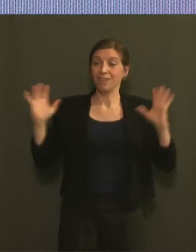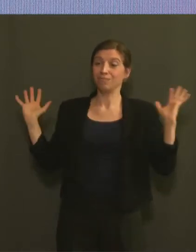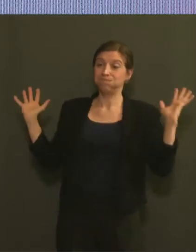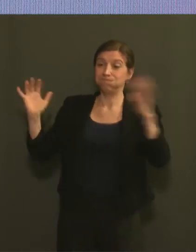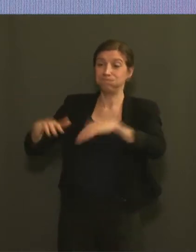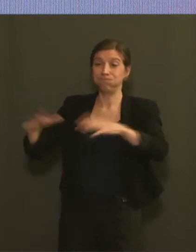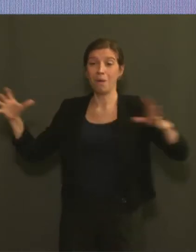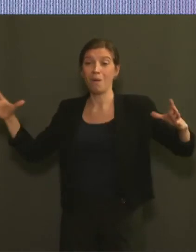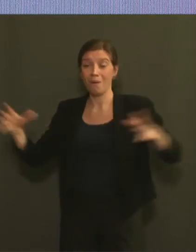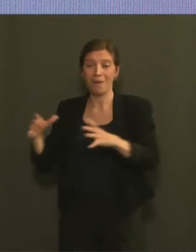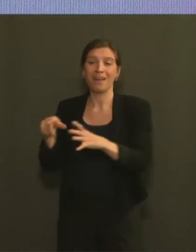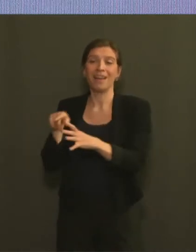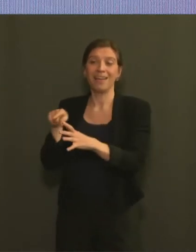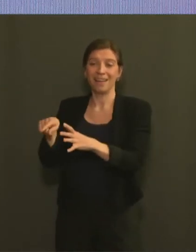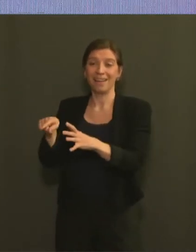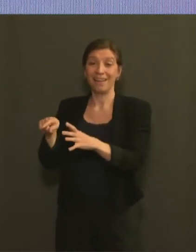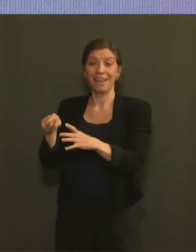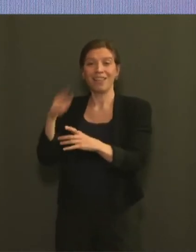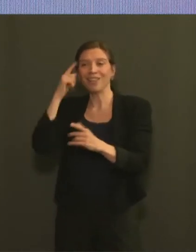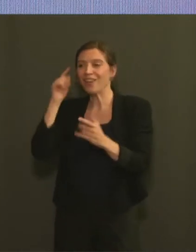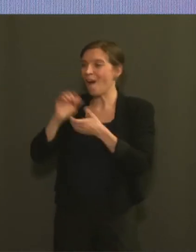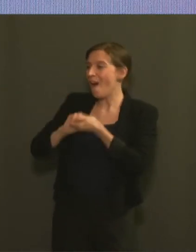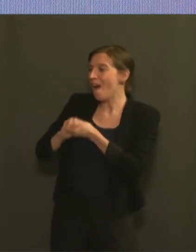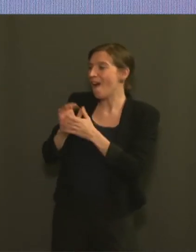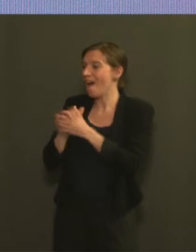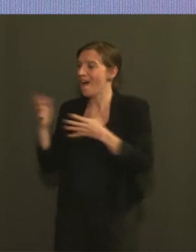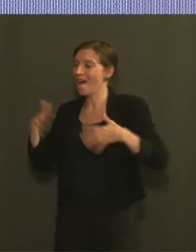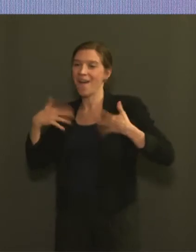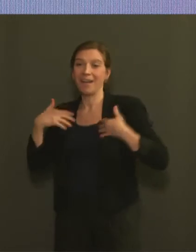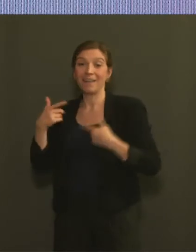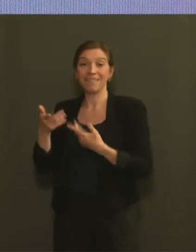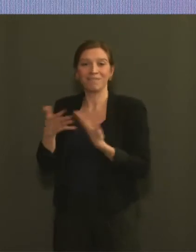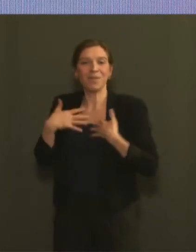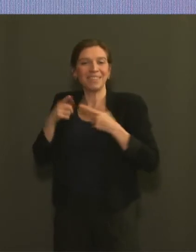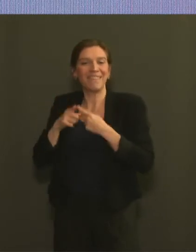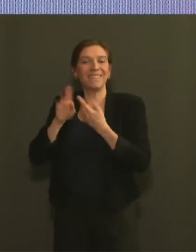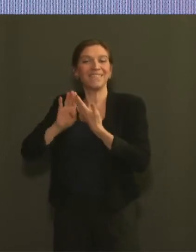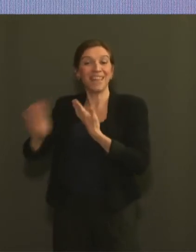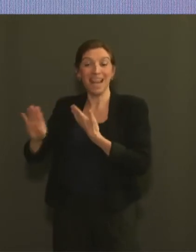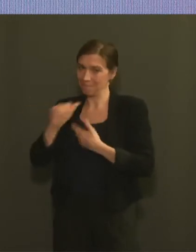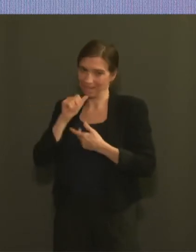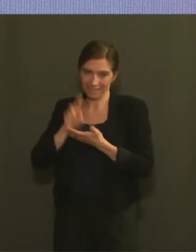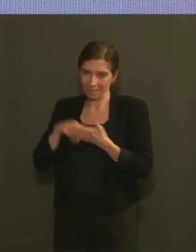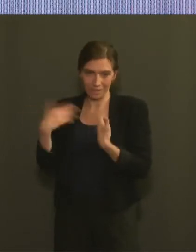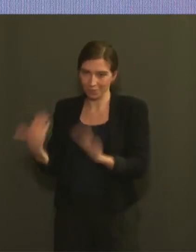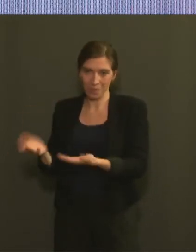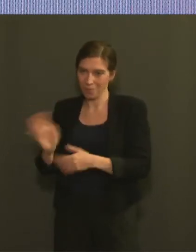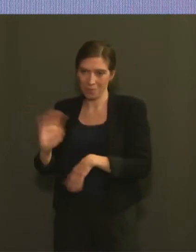13 à 17 heures de mystic river